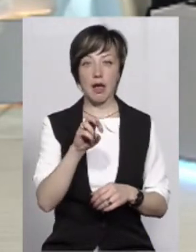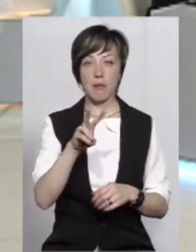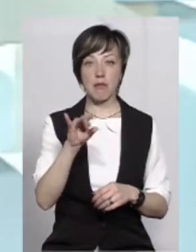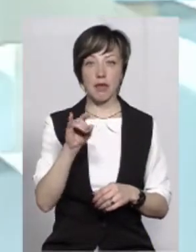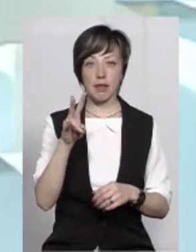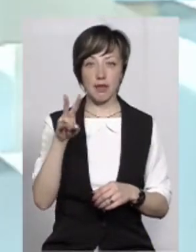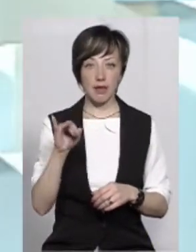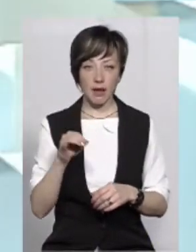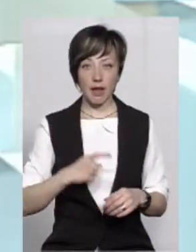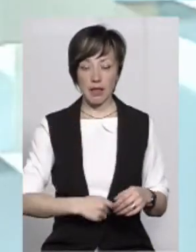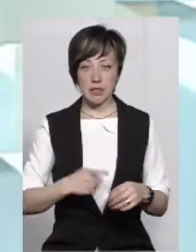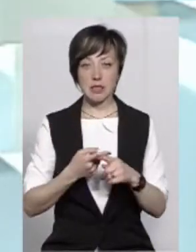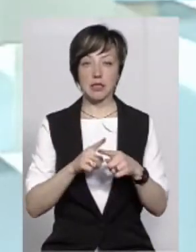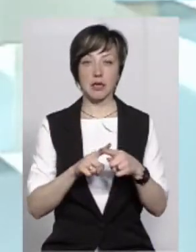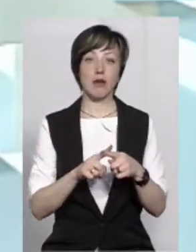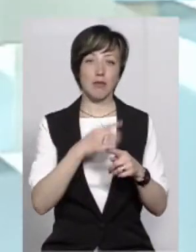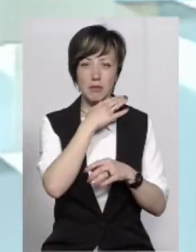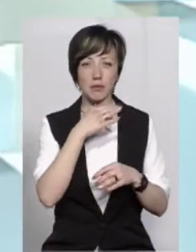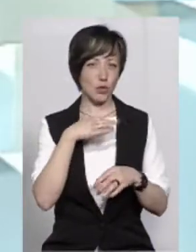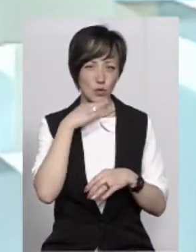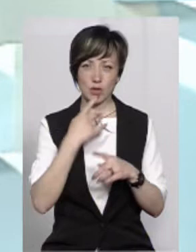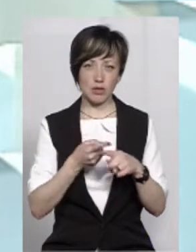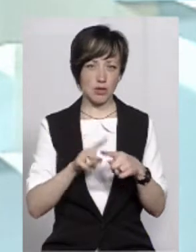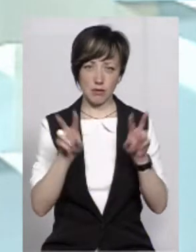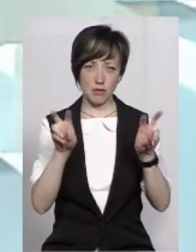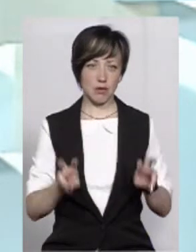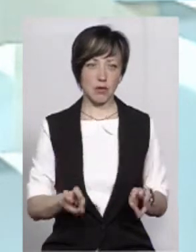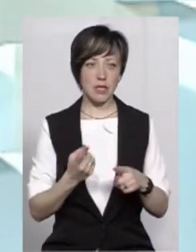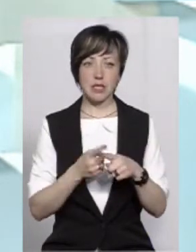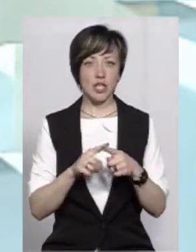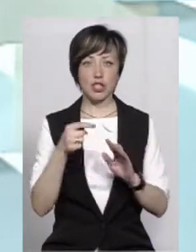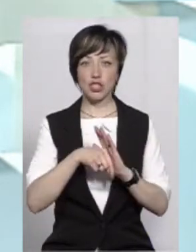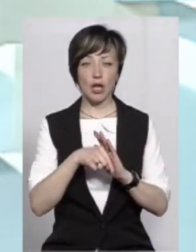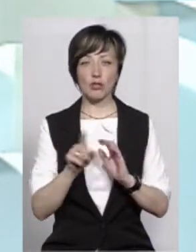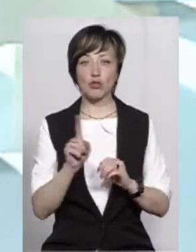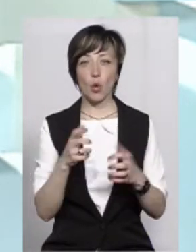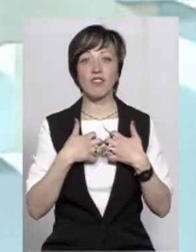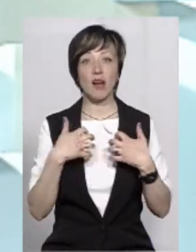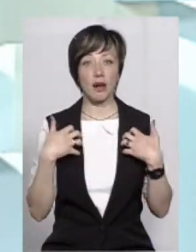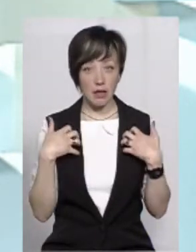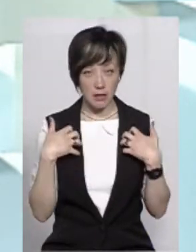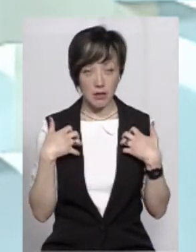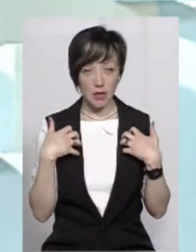гільмінти, це глисти. Ну, досить цього. Ну, це не значить, що тварини